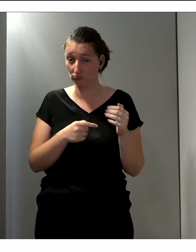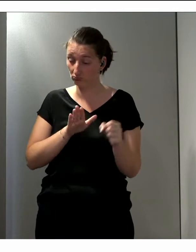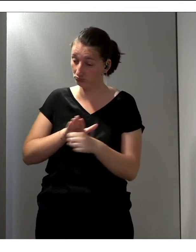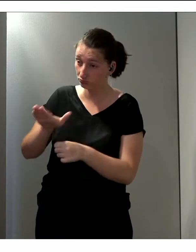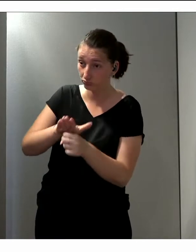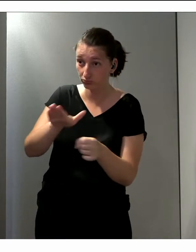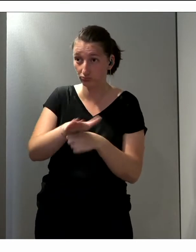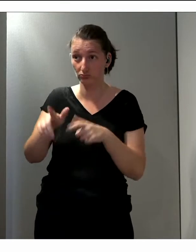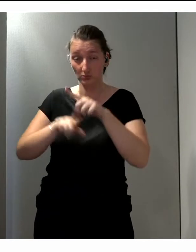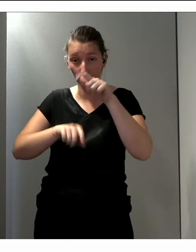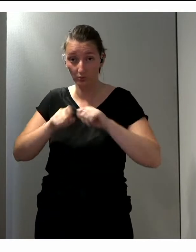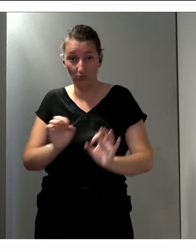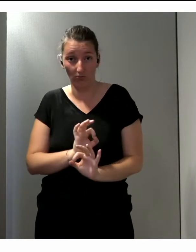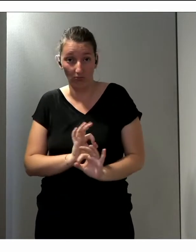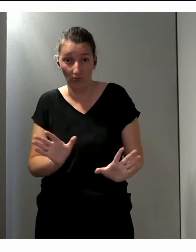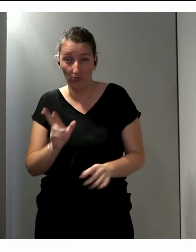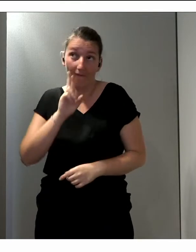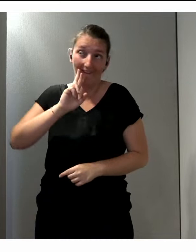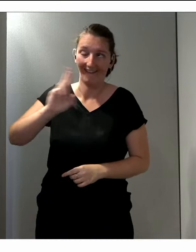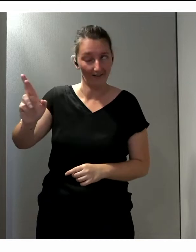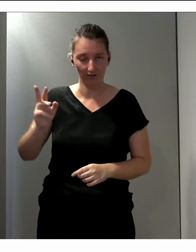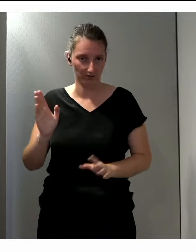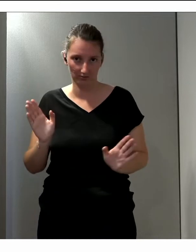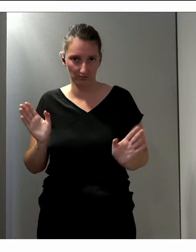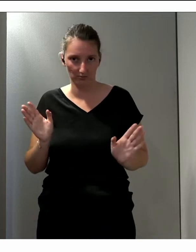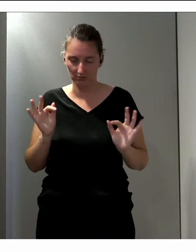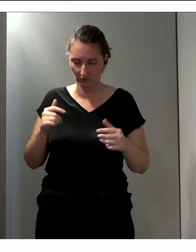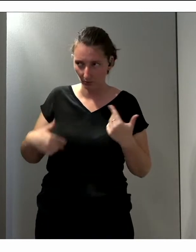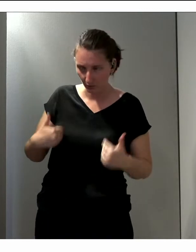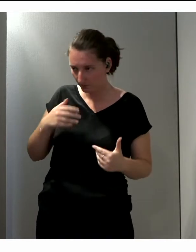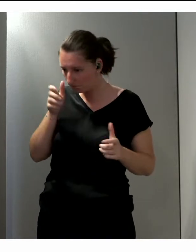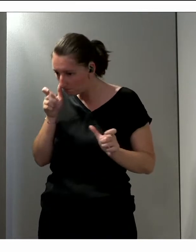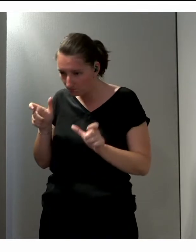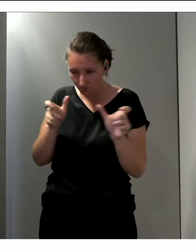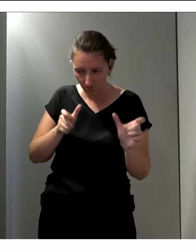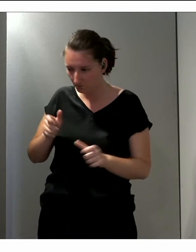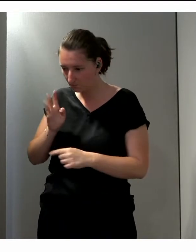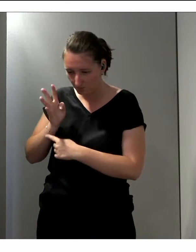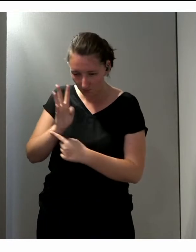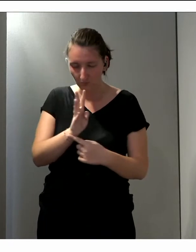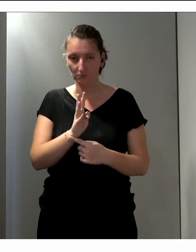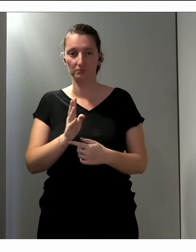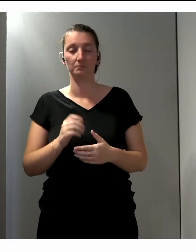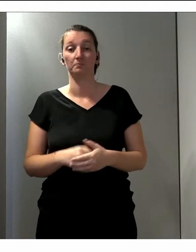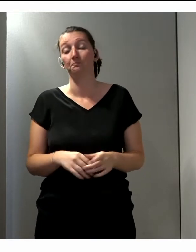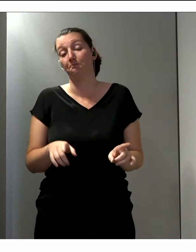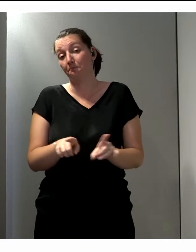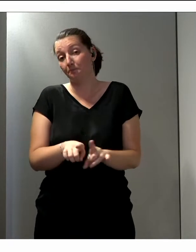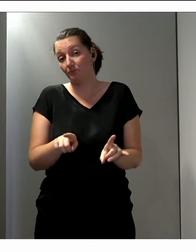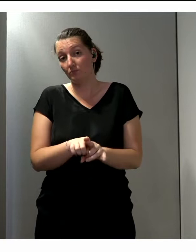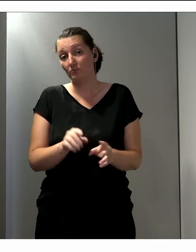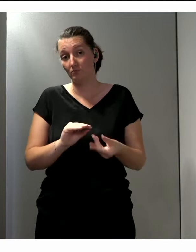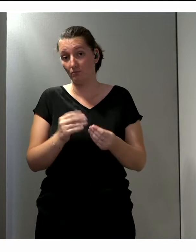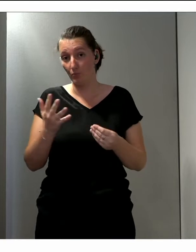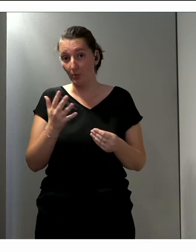pour faire des évaluations de handicap dans les prisons. Et puis on a